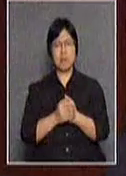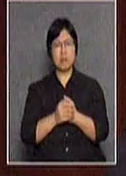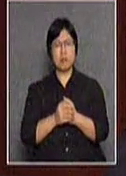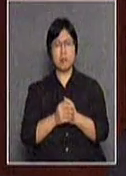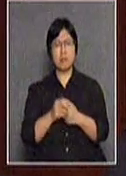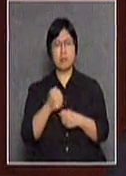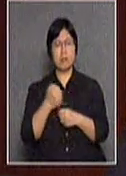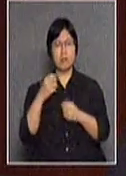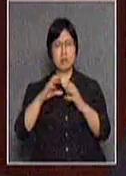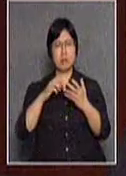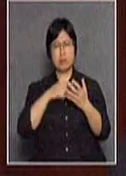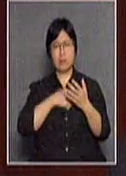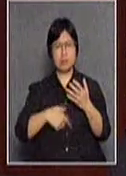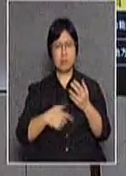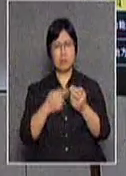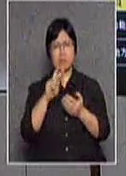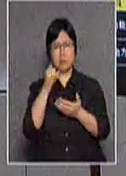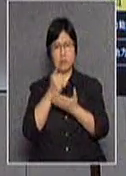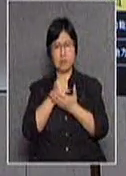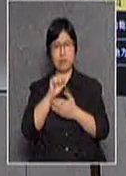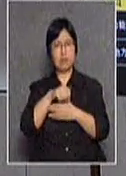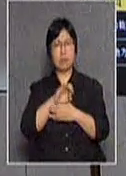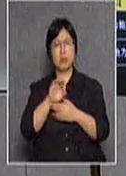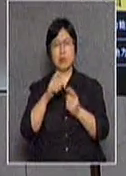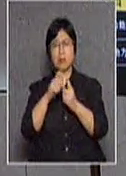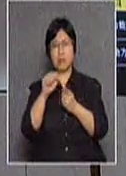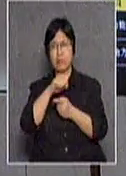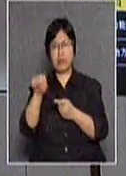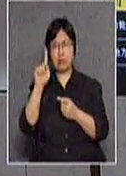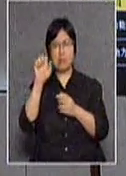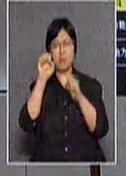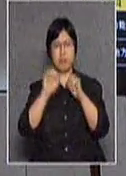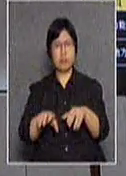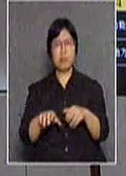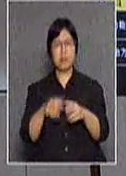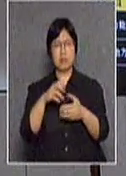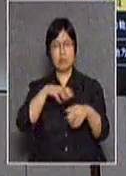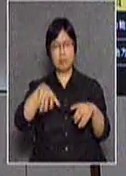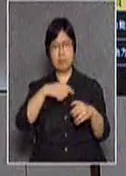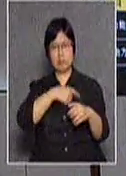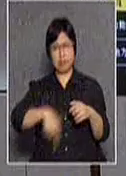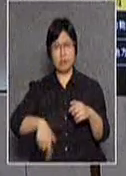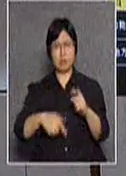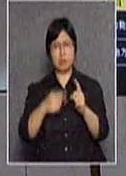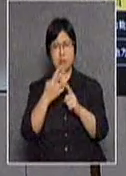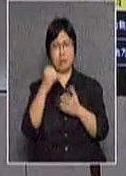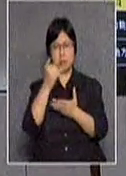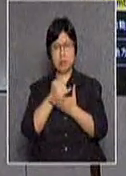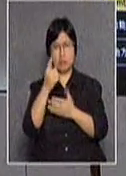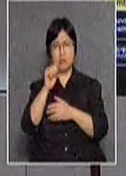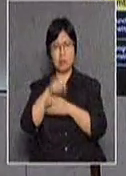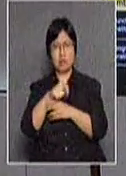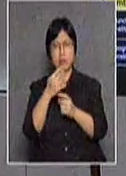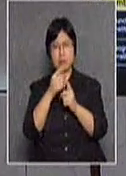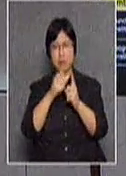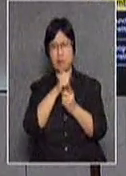功能團體選舉產生的議員22位出席，冇人贊成，19位反對，1位棄權。分區直接選舉產生的議員14位出席，1位贊成，11位